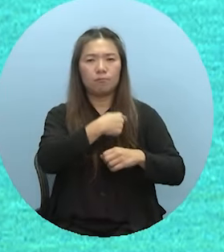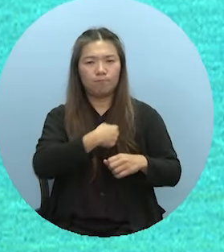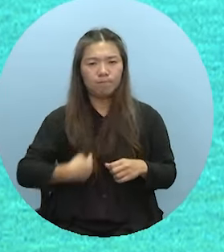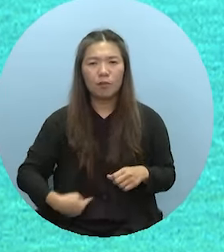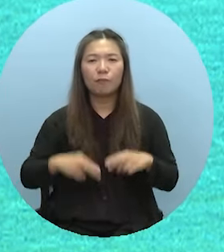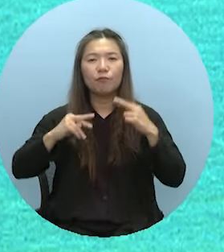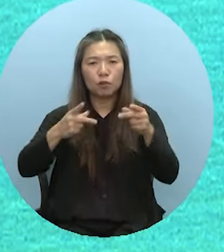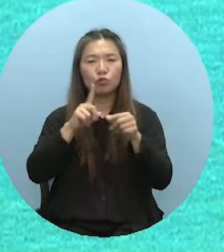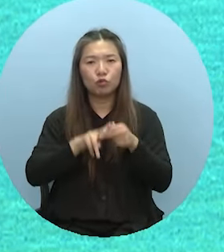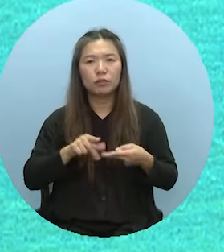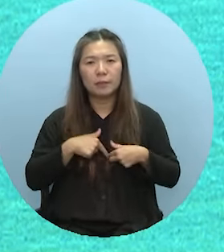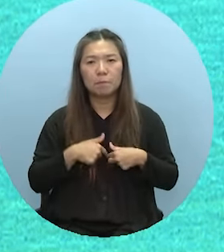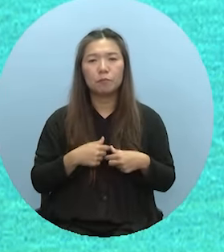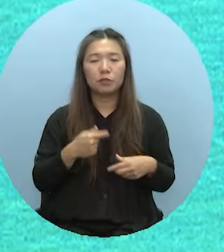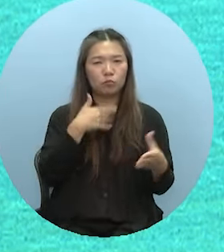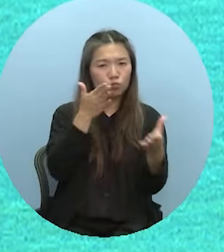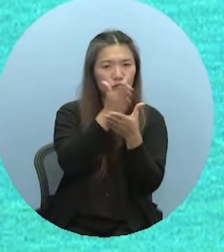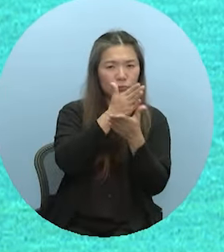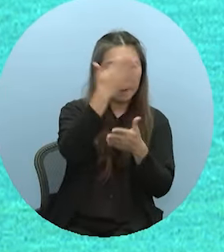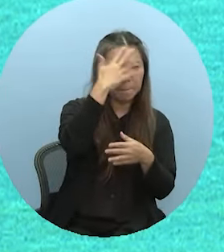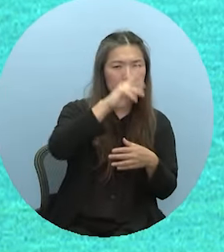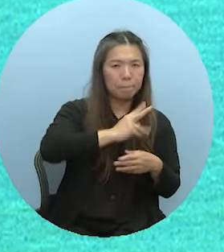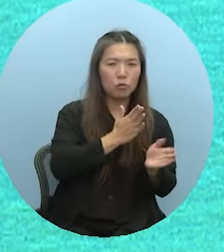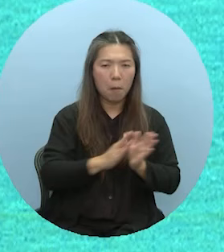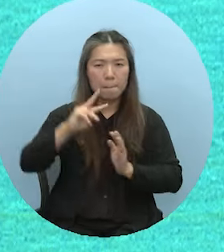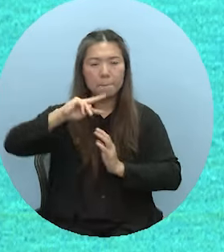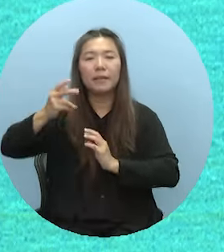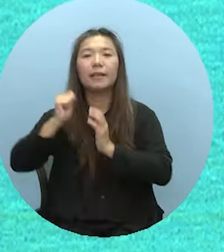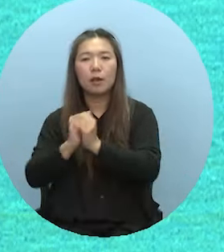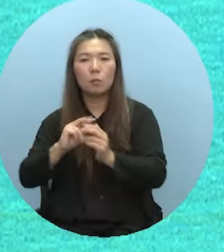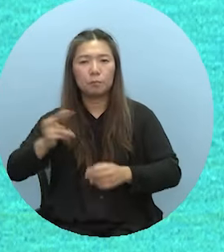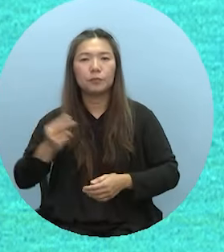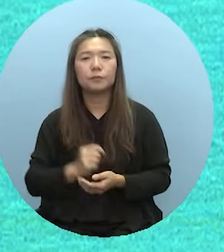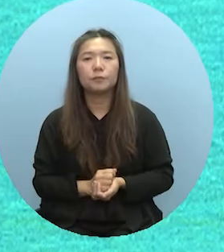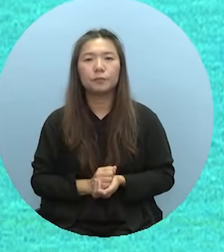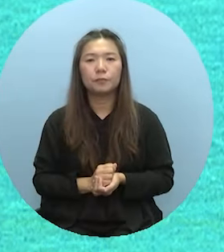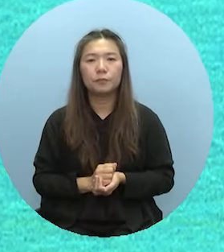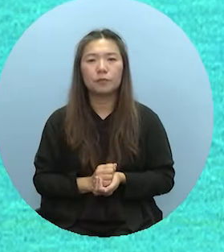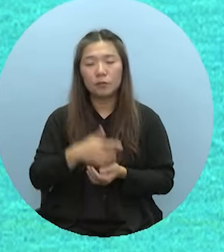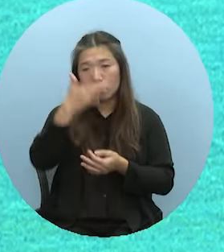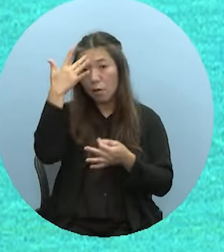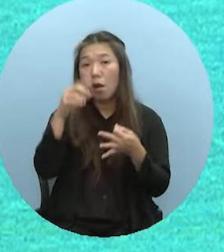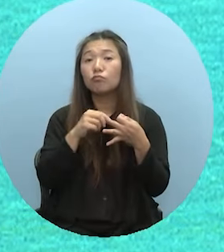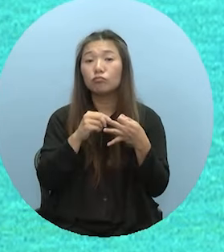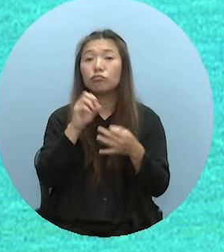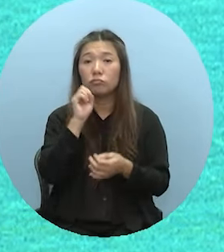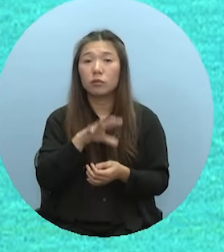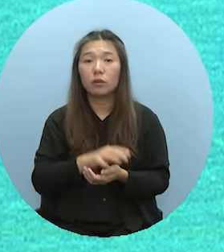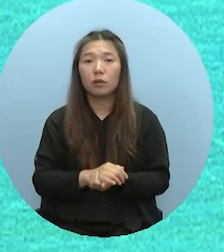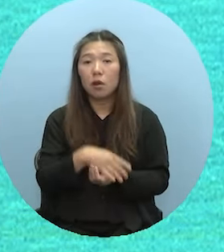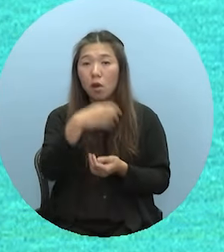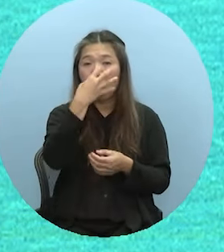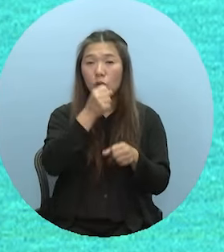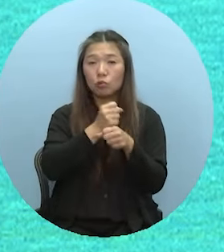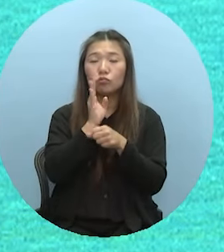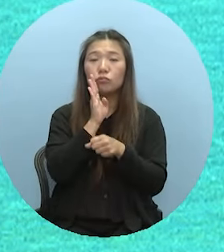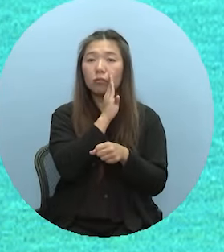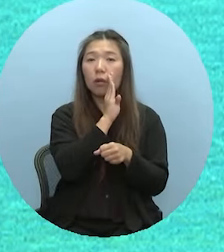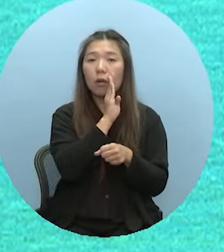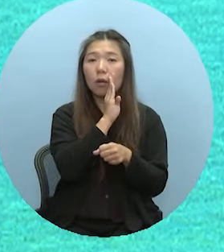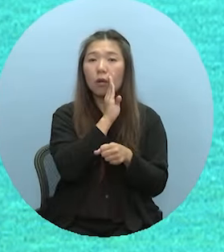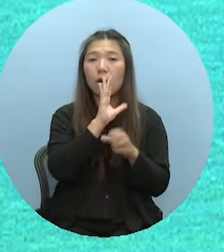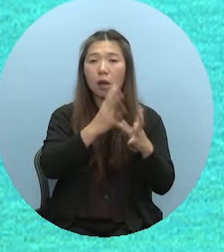信心，主動識變應變求變。夏主任指出，香港工商界和